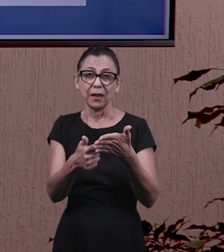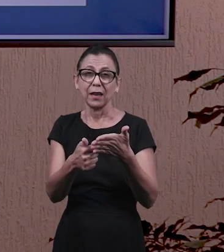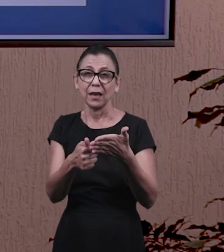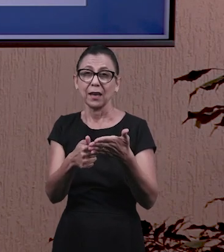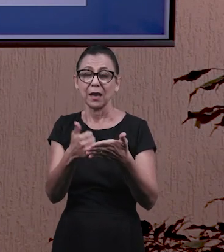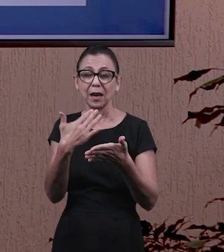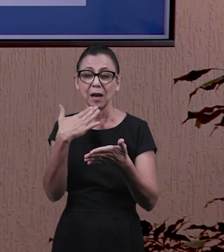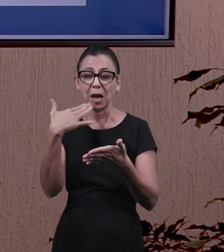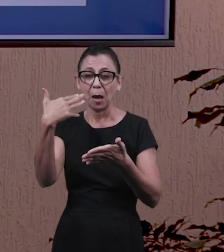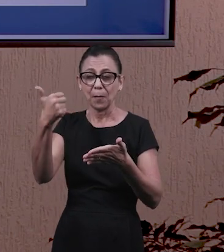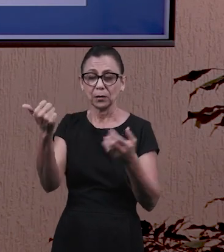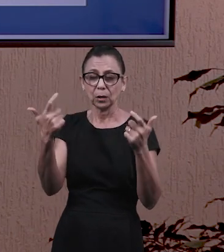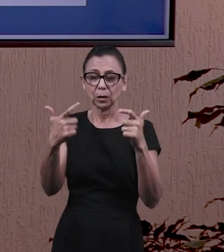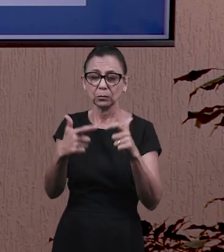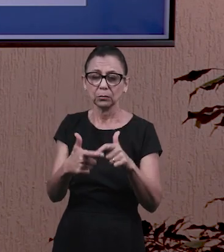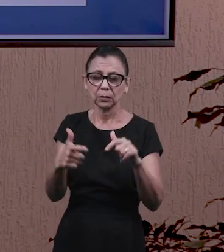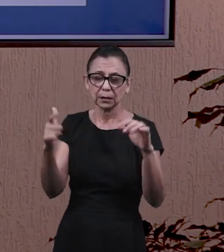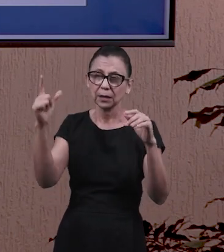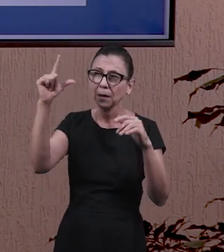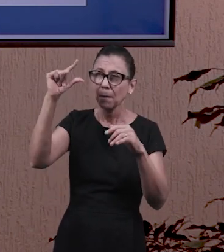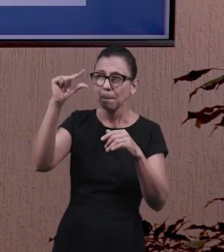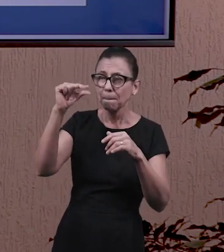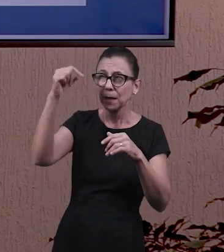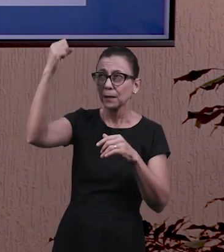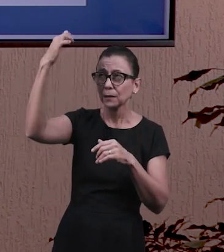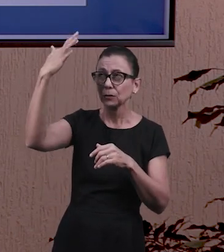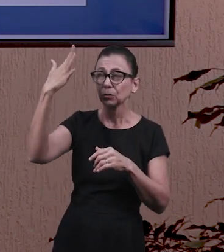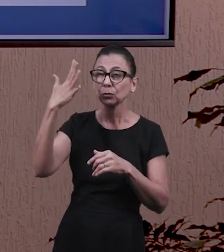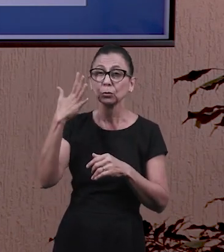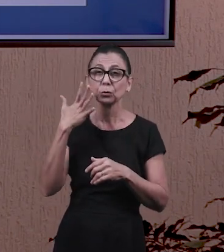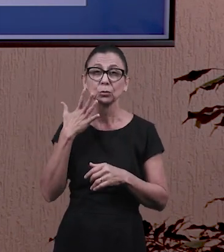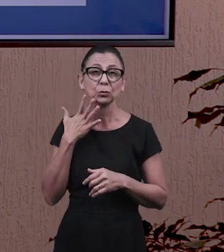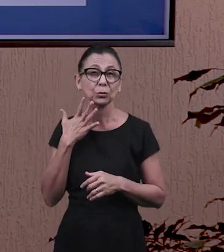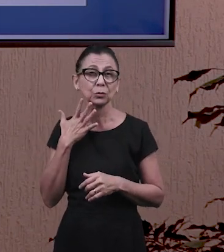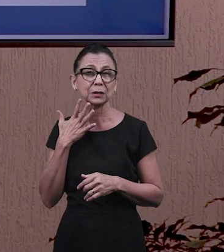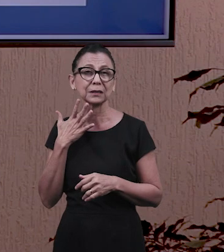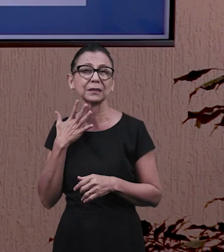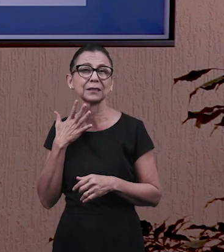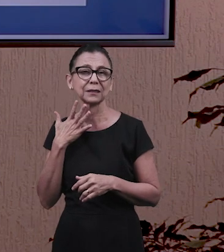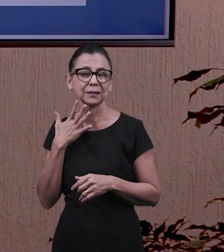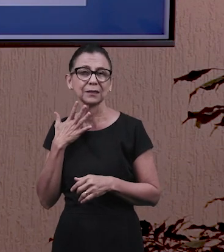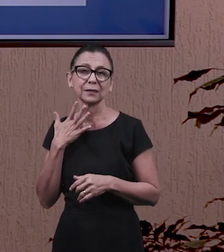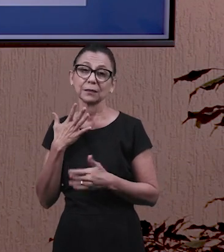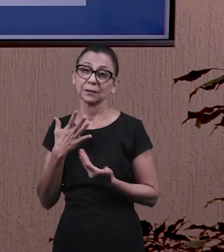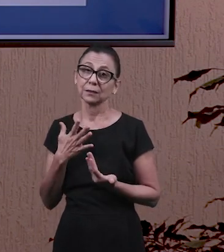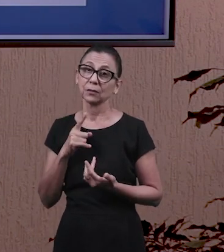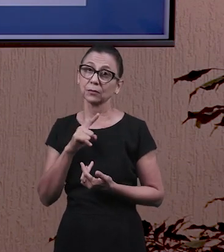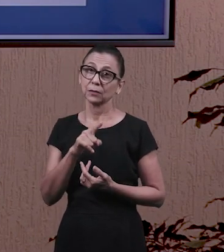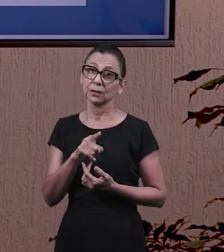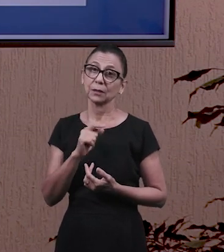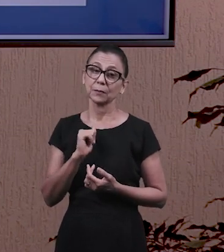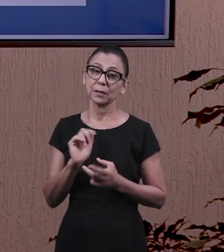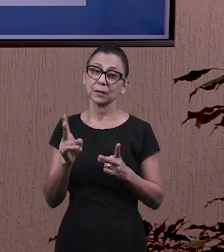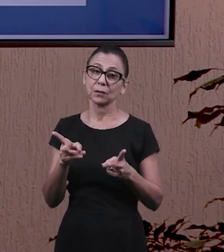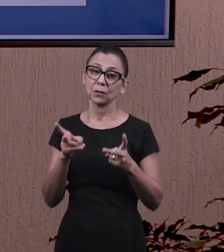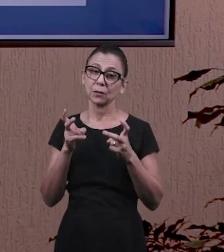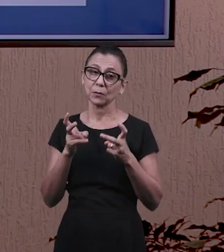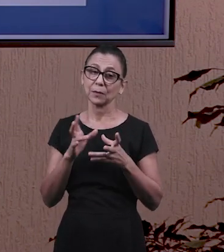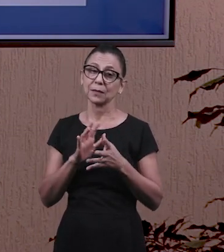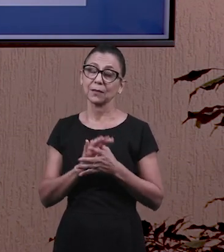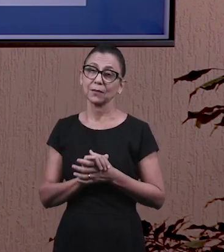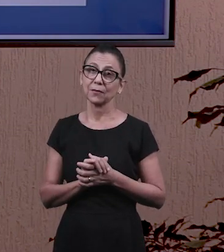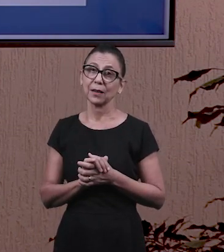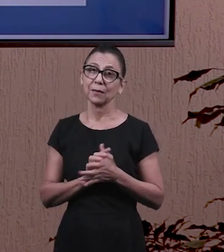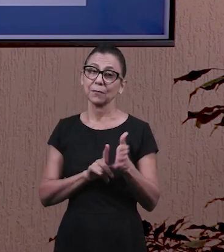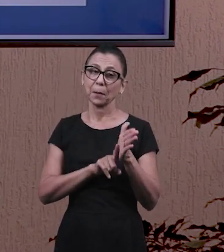donc ils ont préférence de faire les devoirs avec des endroits moins lumineux. Donc, sont